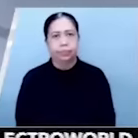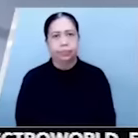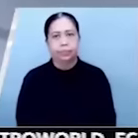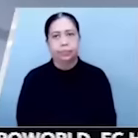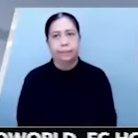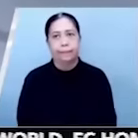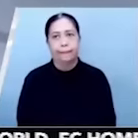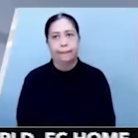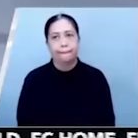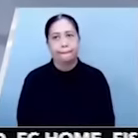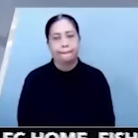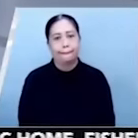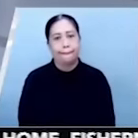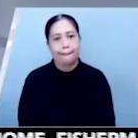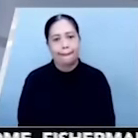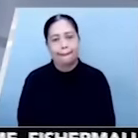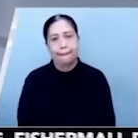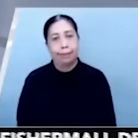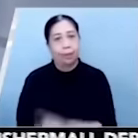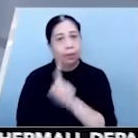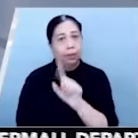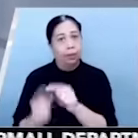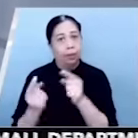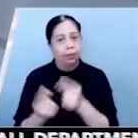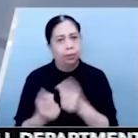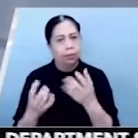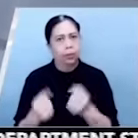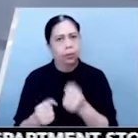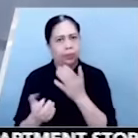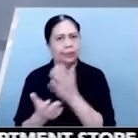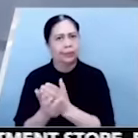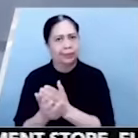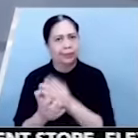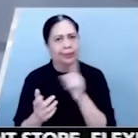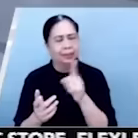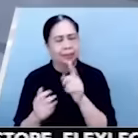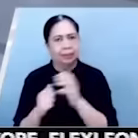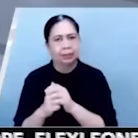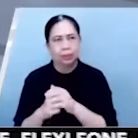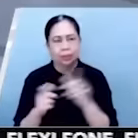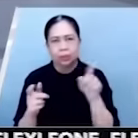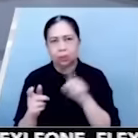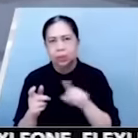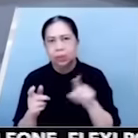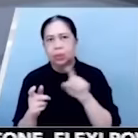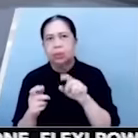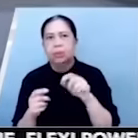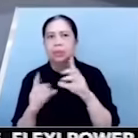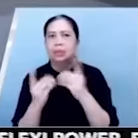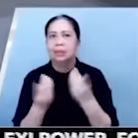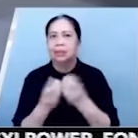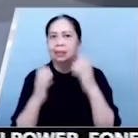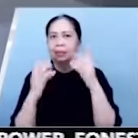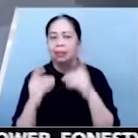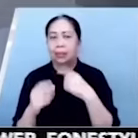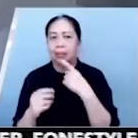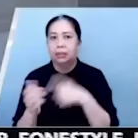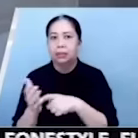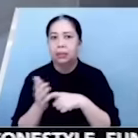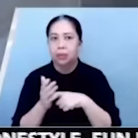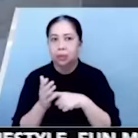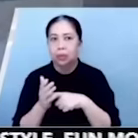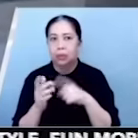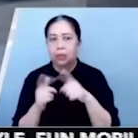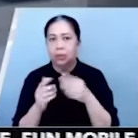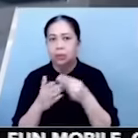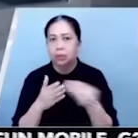Gusto ipatigil na isang grupo ang programa ng DepEd na Catch Up Fridays kasunod ng mga reklamong nire-require umano ang mga estudyante na bumili ng